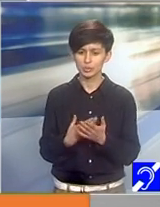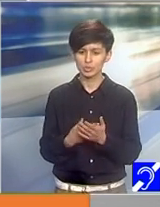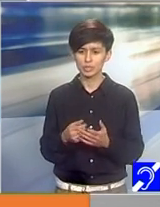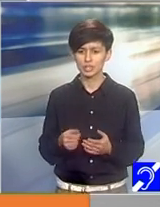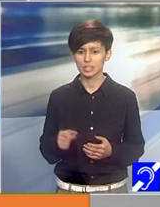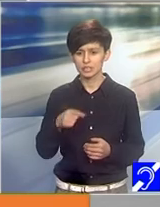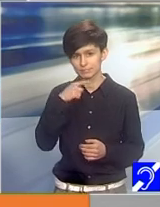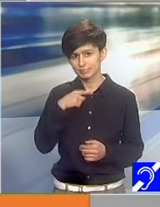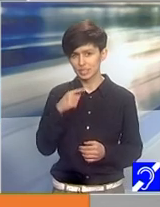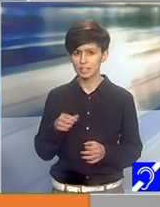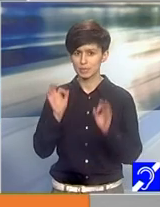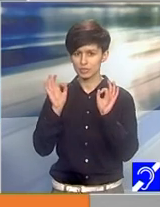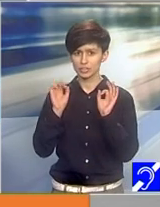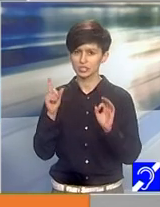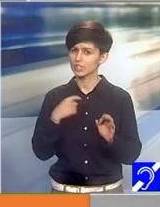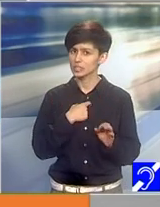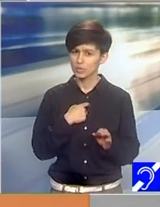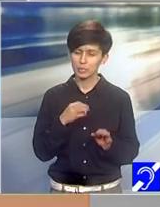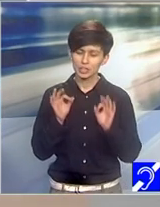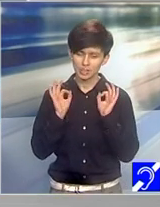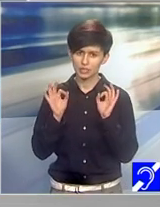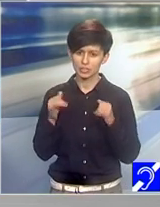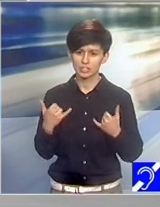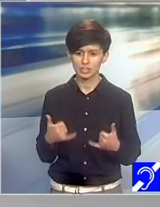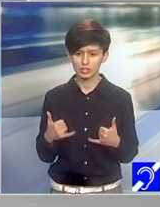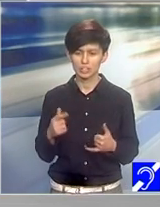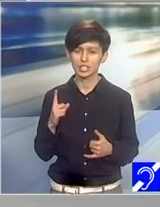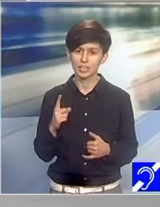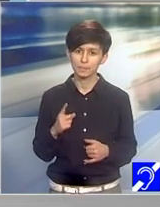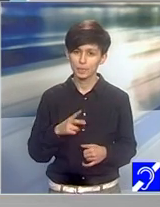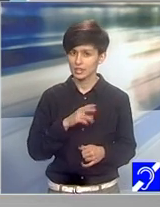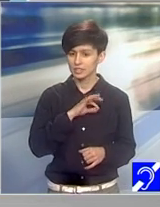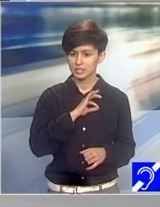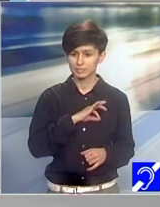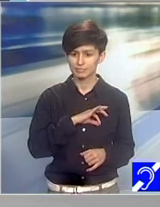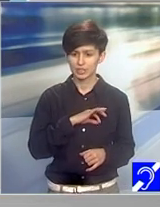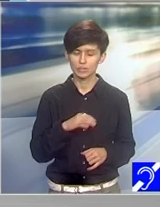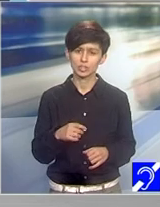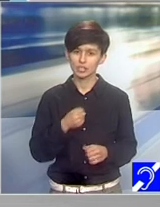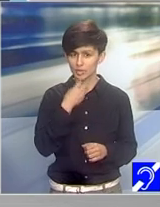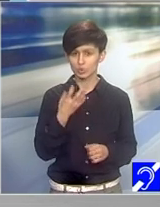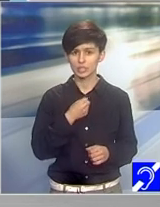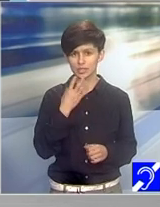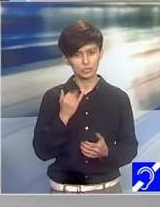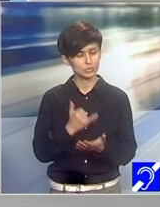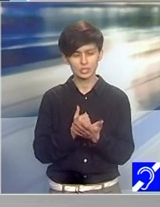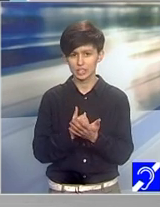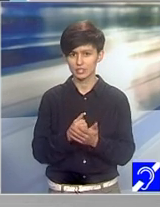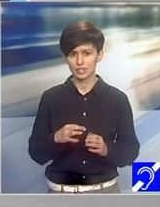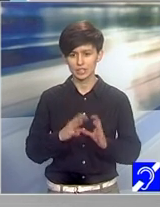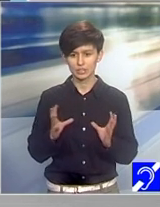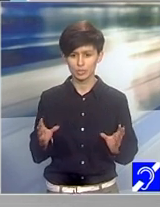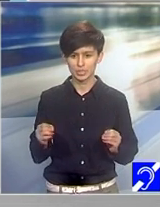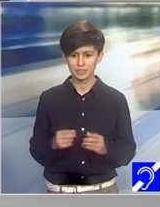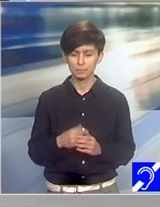sigur nu se mai poate reproduce astăzi. Dar nu e așa că ne dor de un discurs adevărat românesc? Sunt discursuri extraordinar